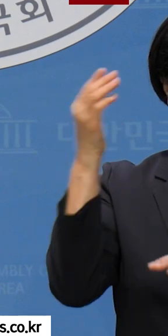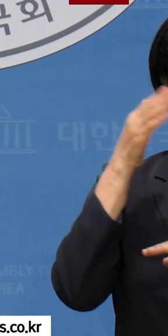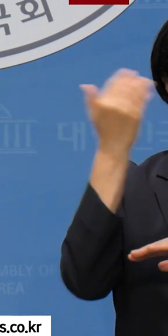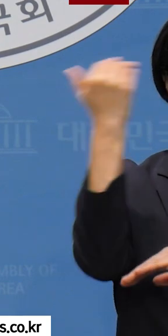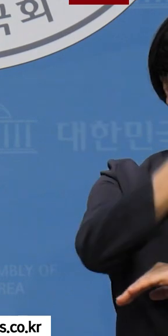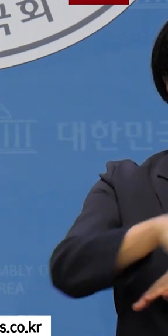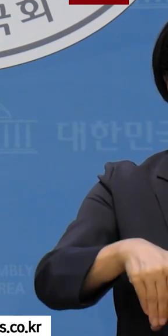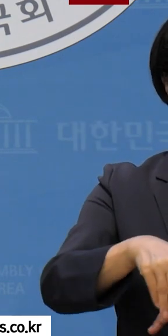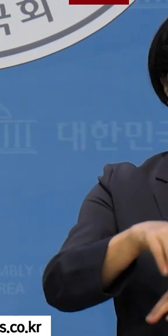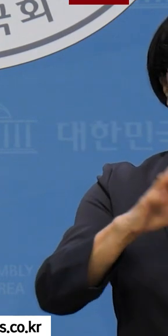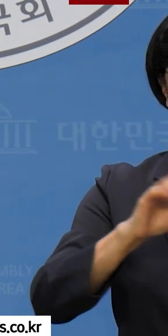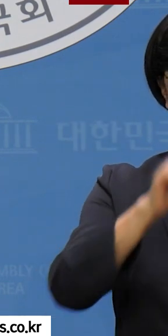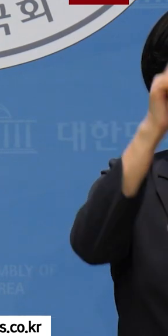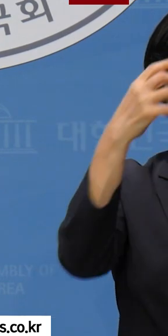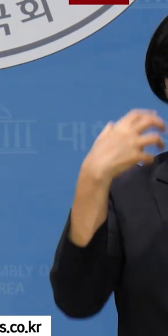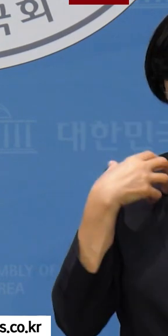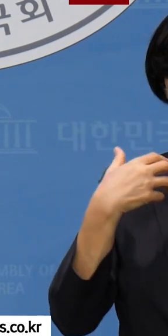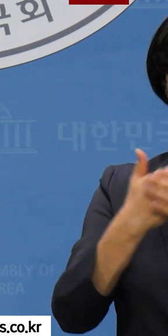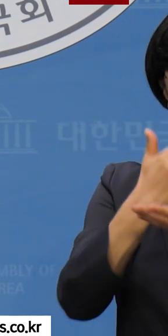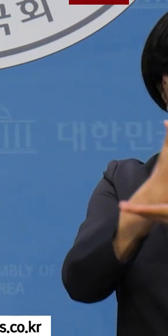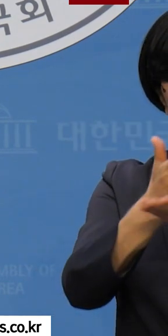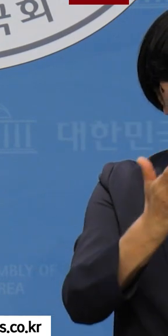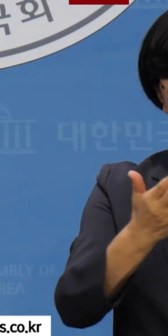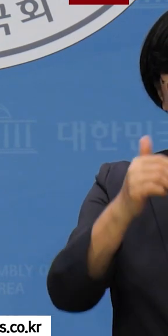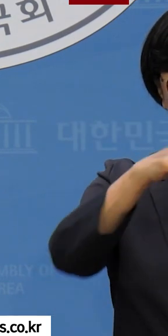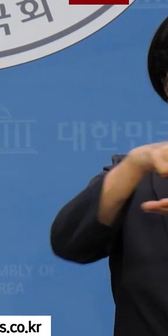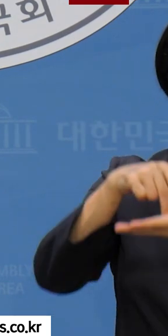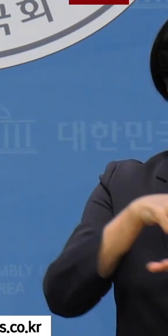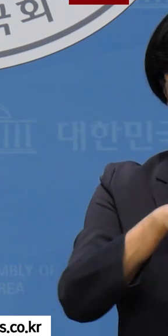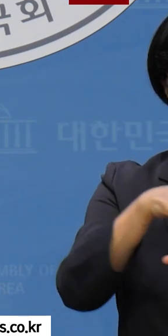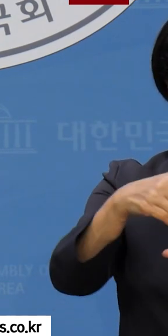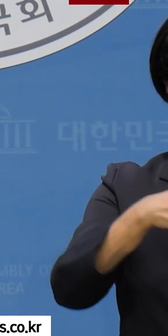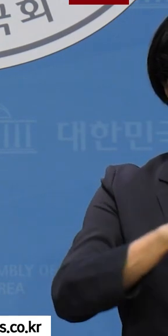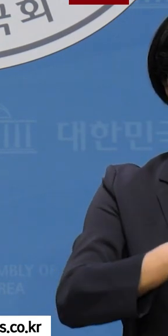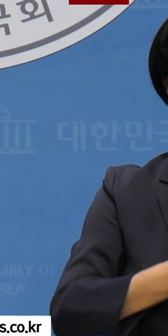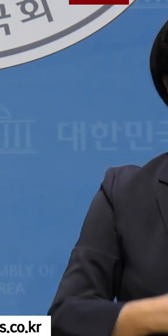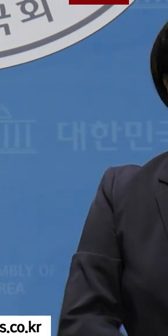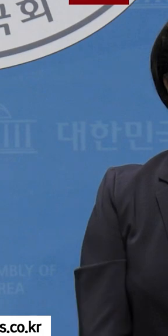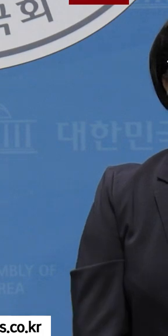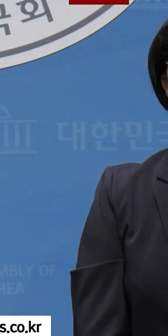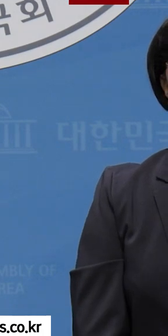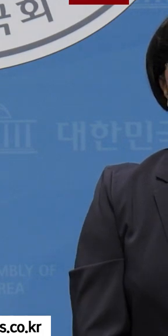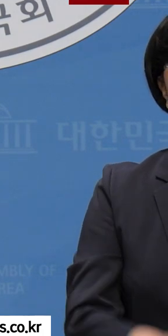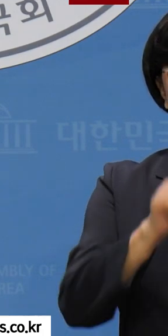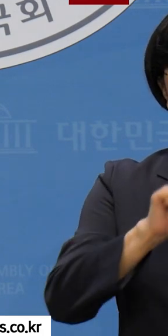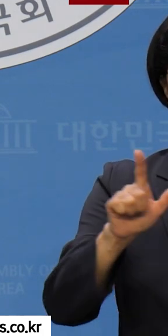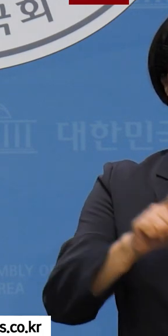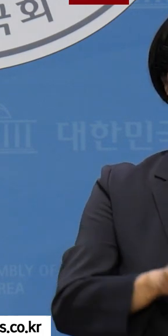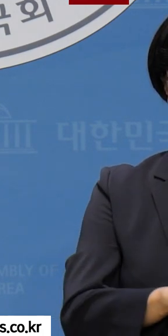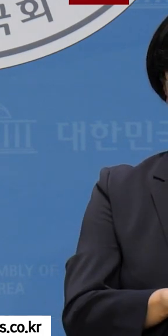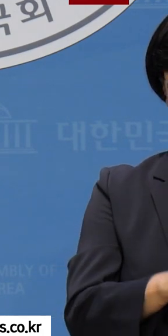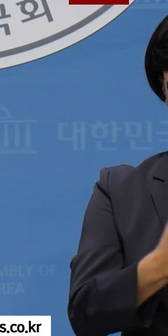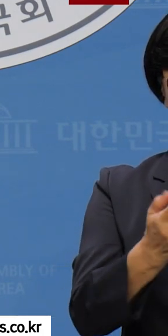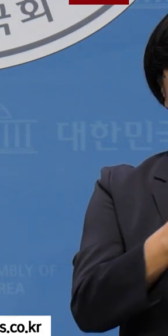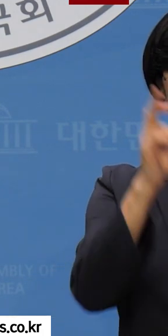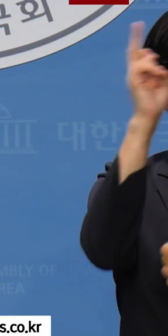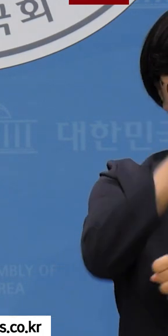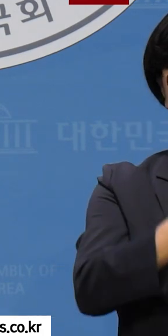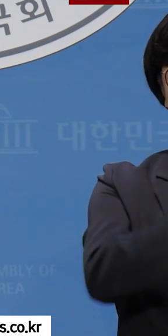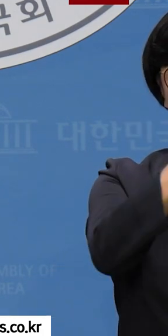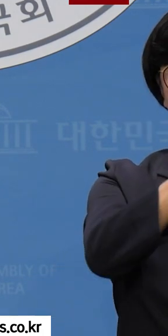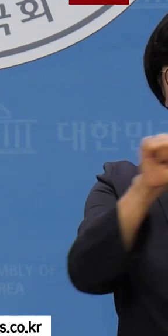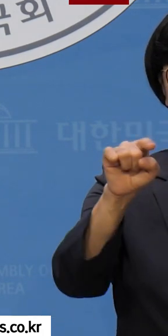국회와 정부, 학계의 다양한 의견이 제시될 예정입니다. 또한 수요일 11월 1일 오전